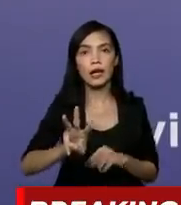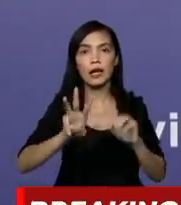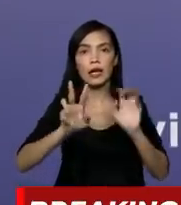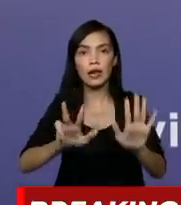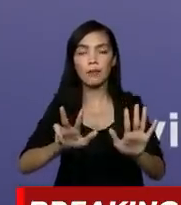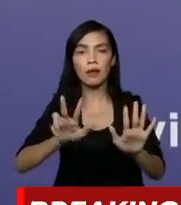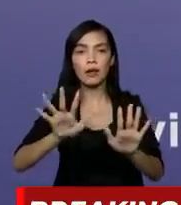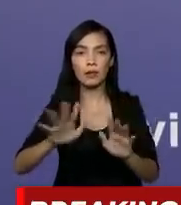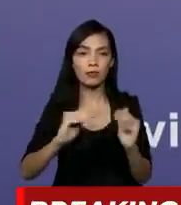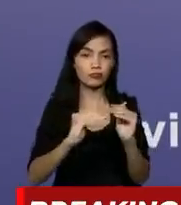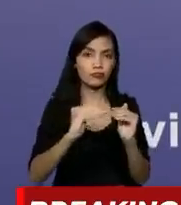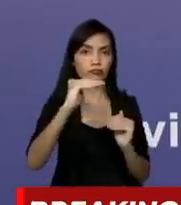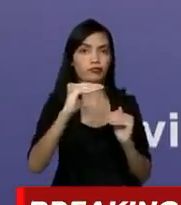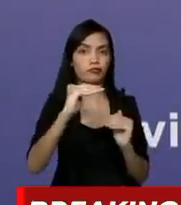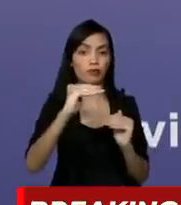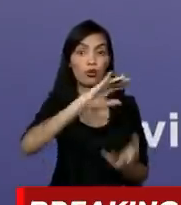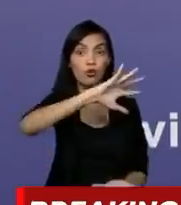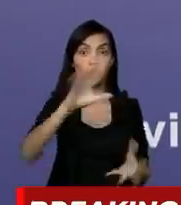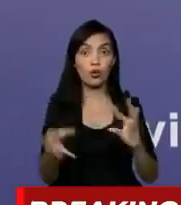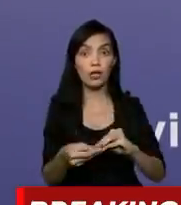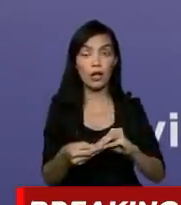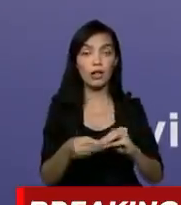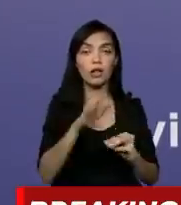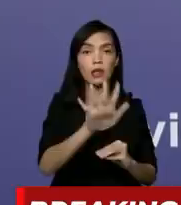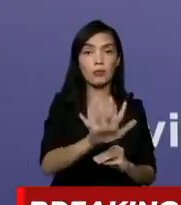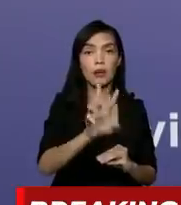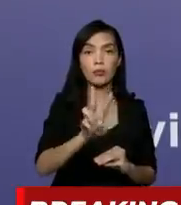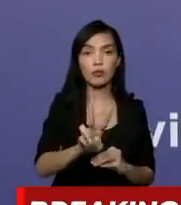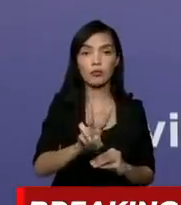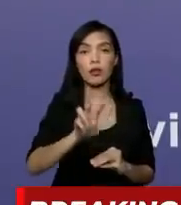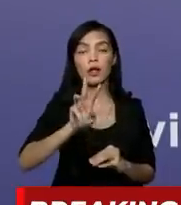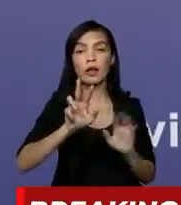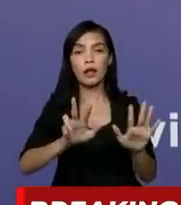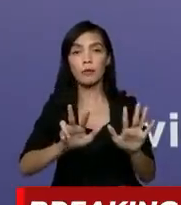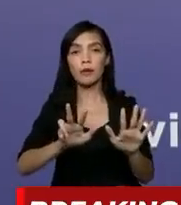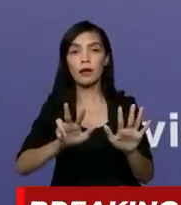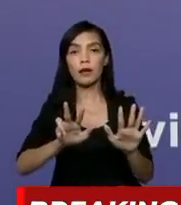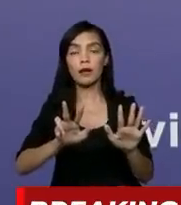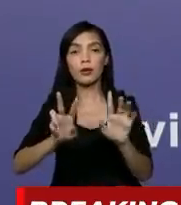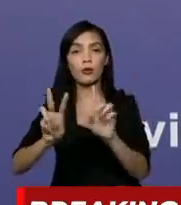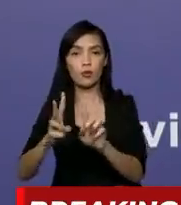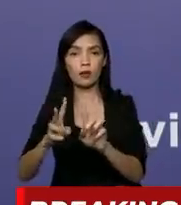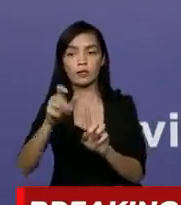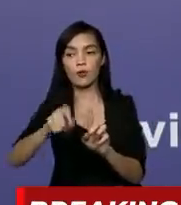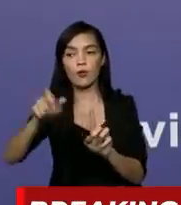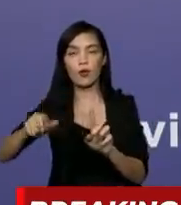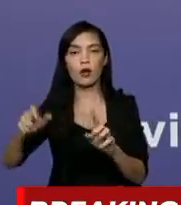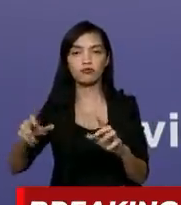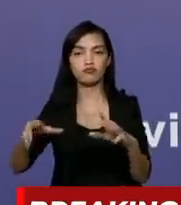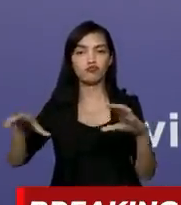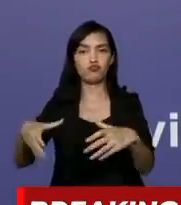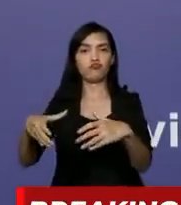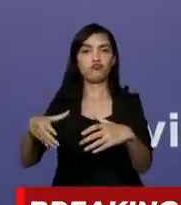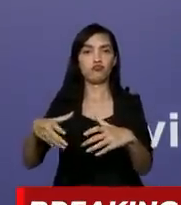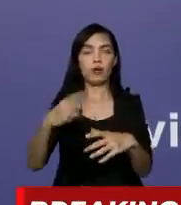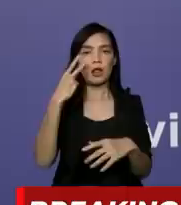1385 orang sehingga kemudian totalnya menjadi 50 2880 12 orang kalau kita